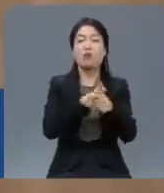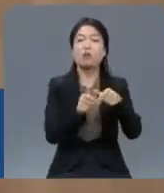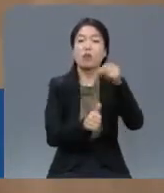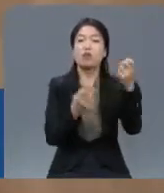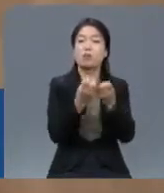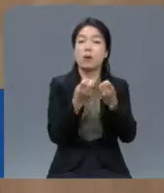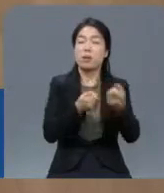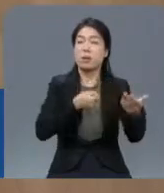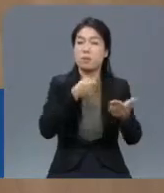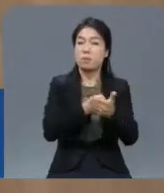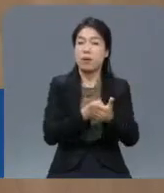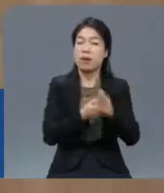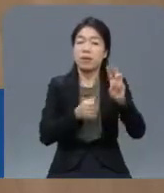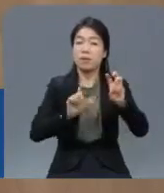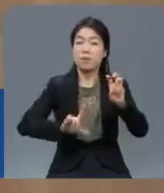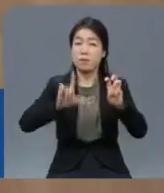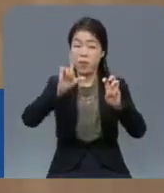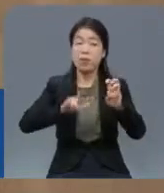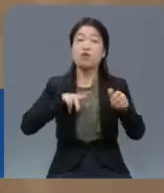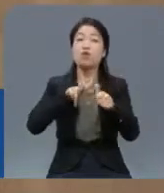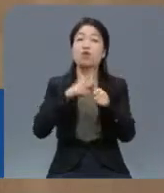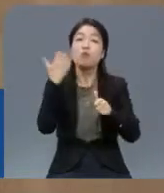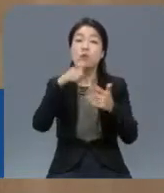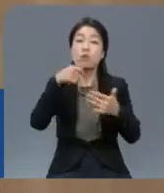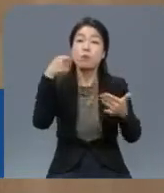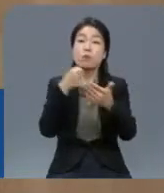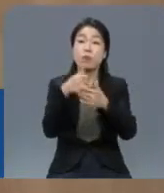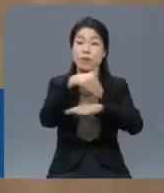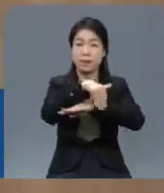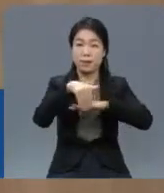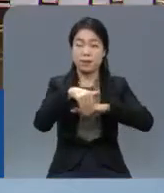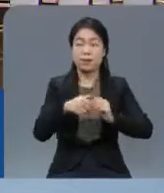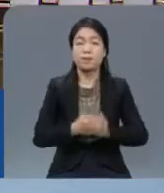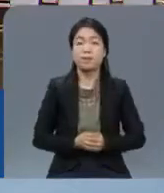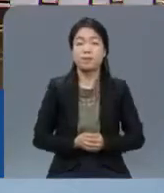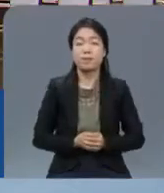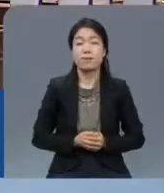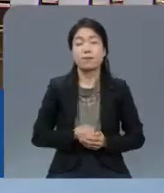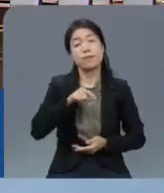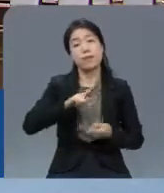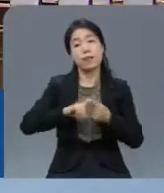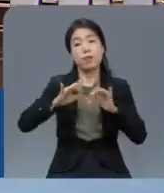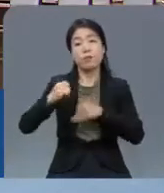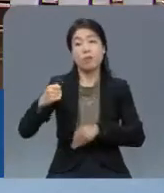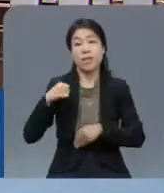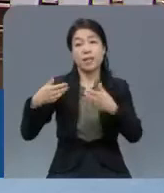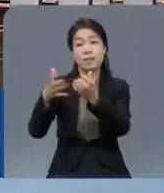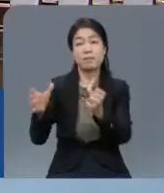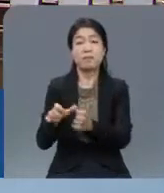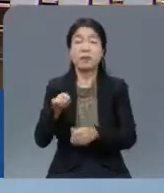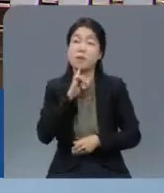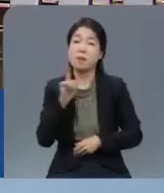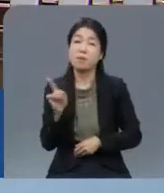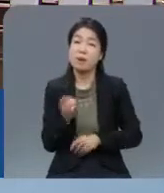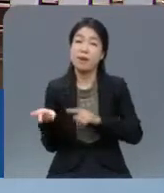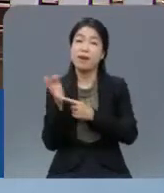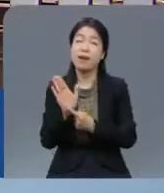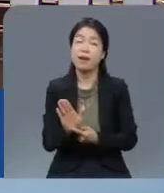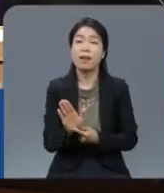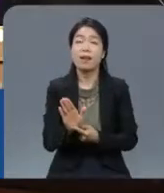정하고 오는 30일 후보를 최종 선출할 계획입니다. 이와 관련해 국민의힘 광주시당은 성명을